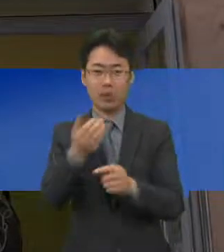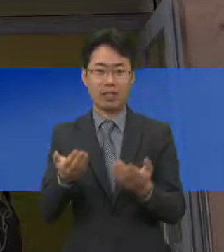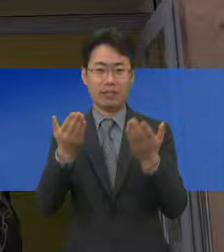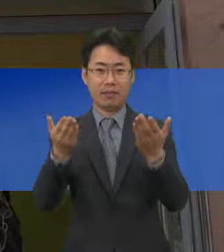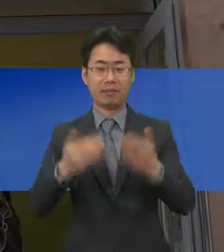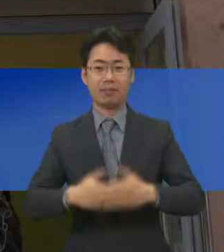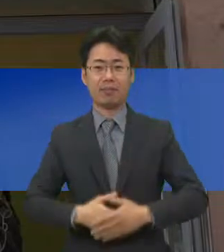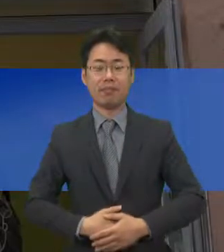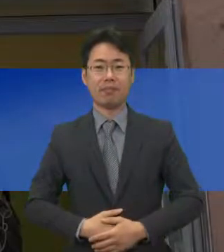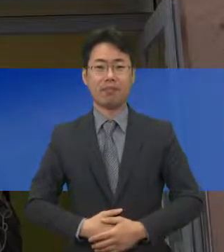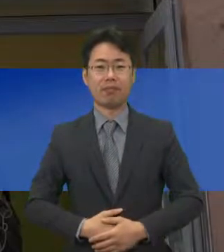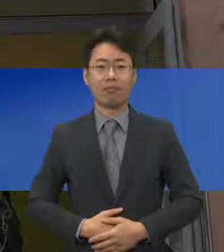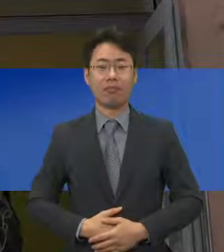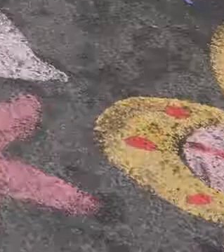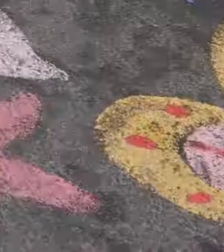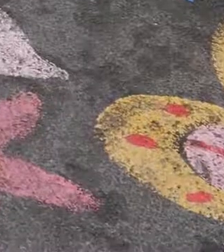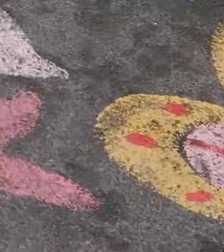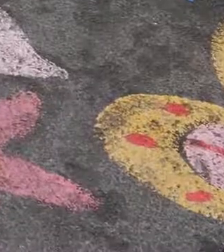포항포스팅에서 소개해드립니다.